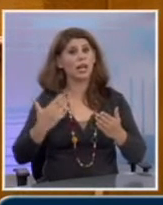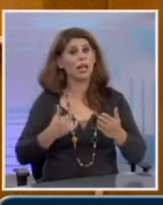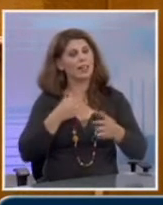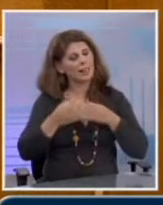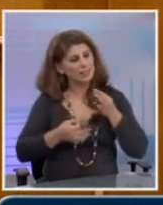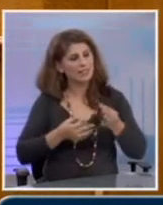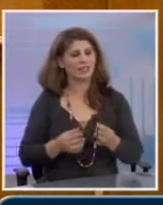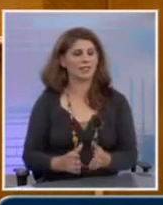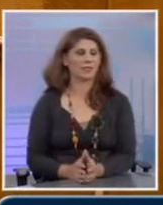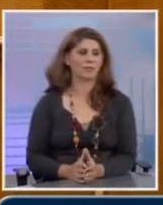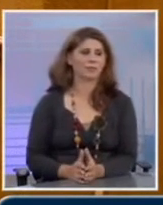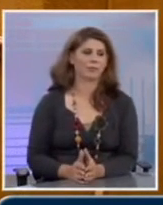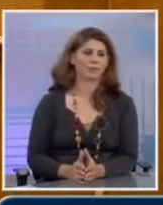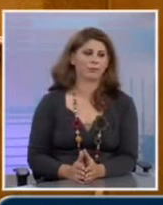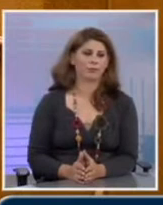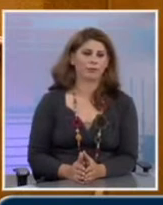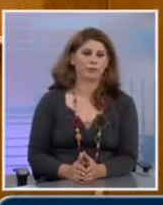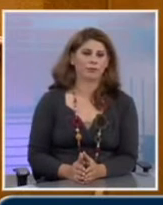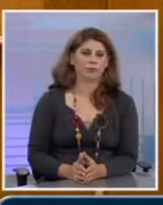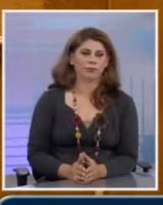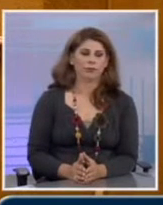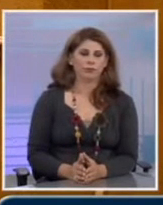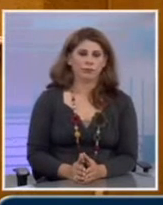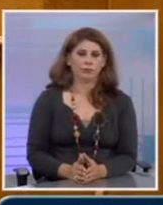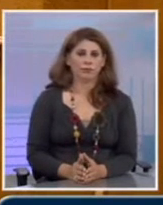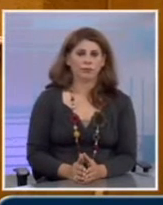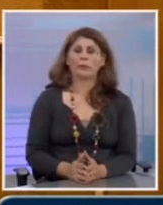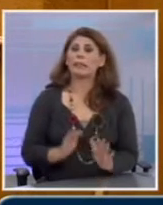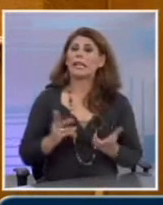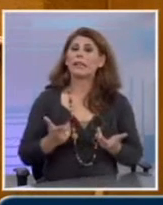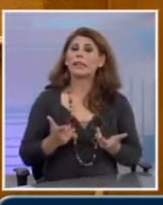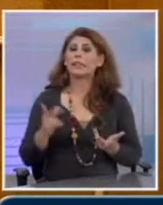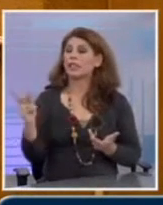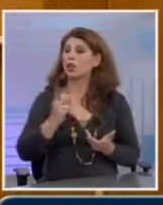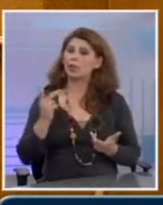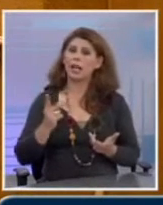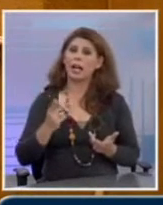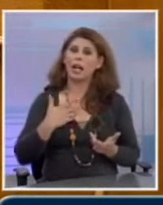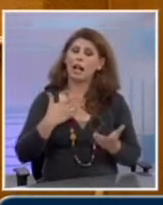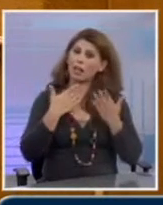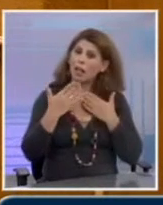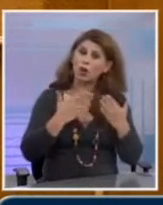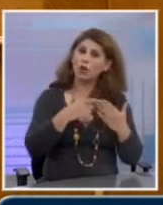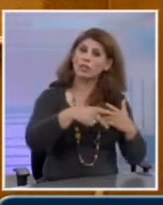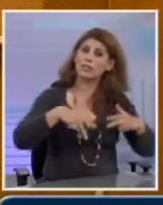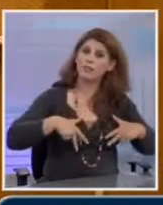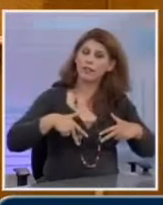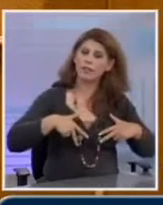της. Και η εξήγηση είναι πρώτον ότι έχει απέναντί της